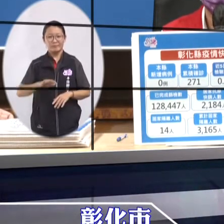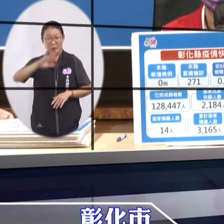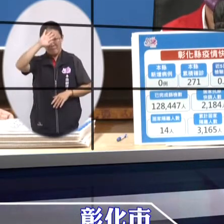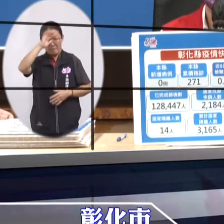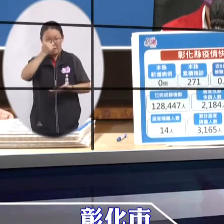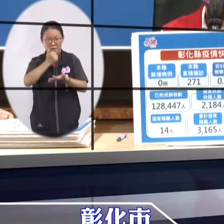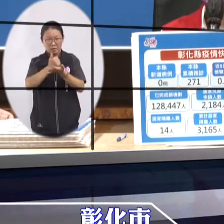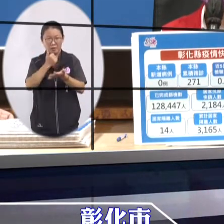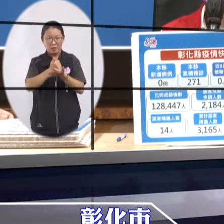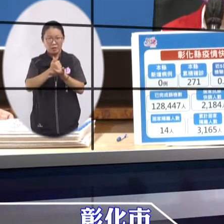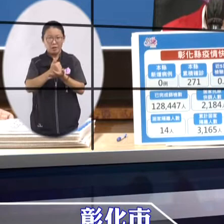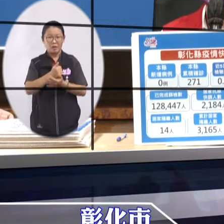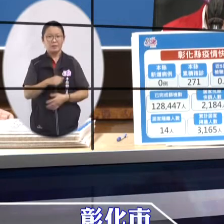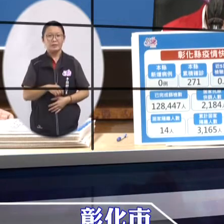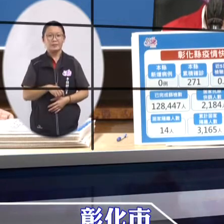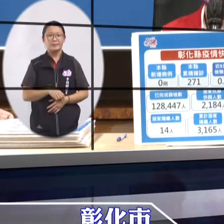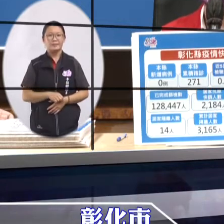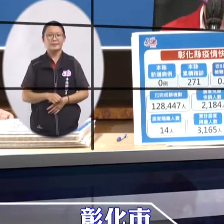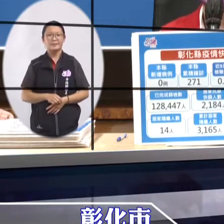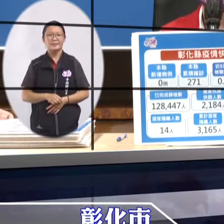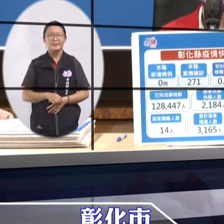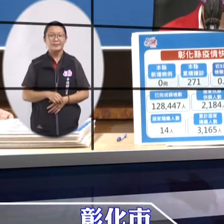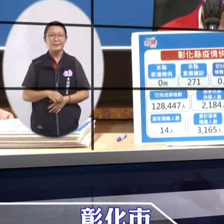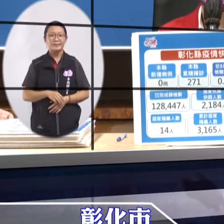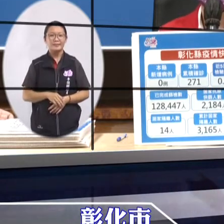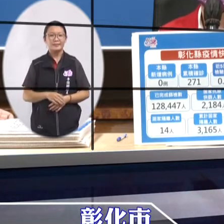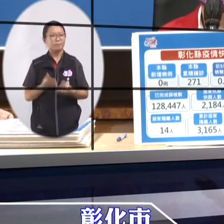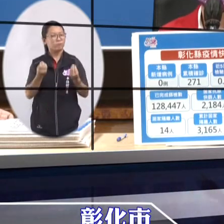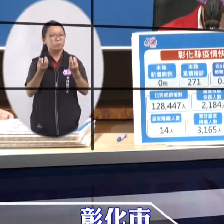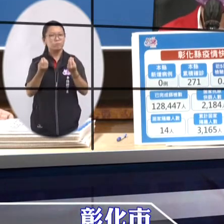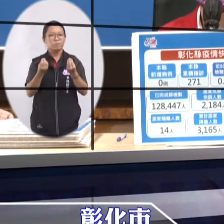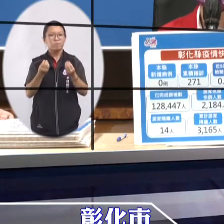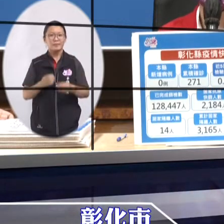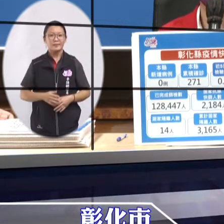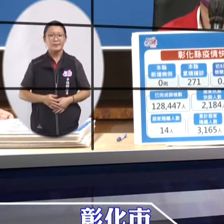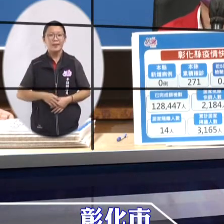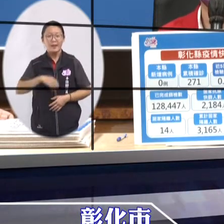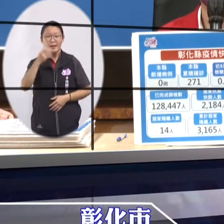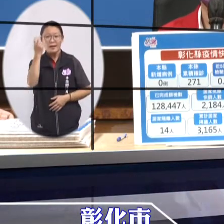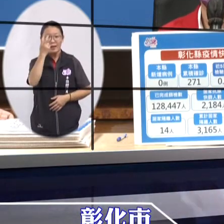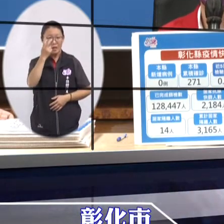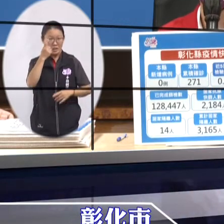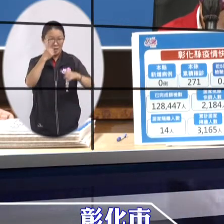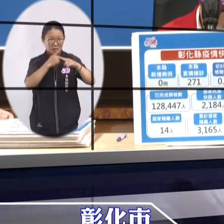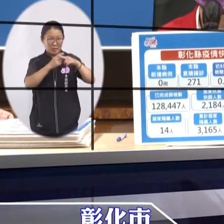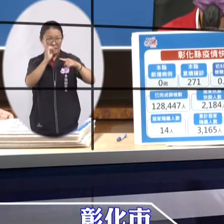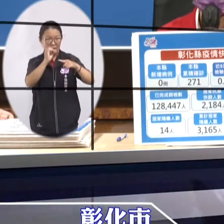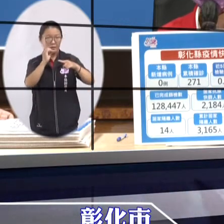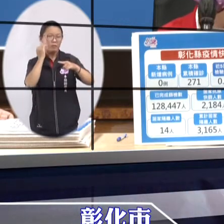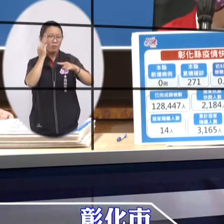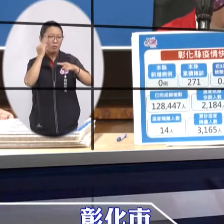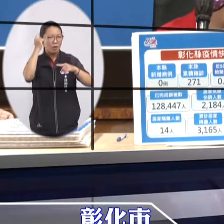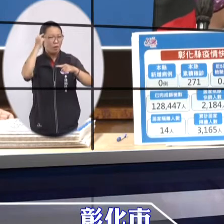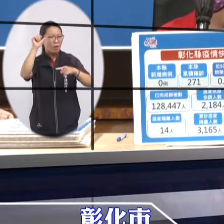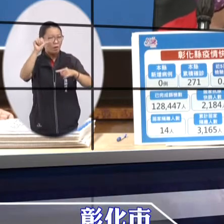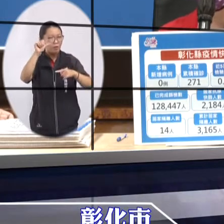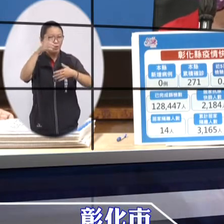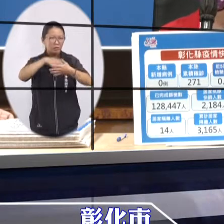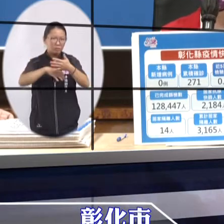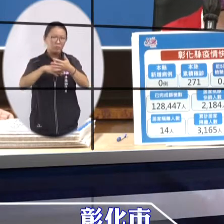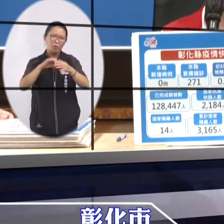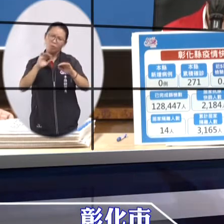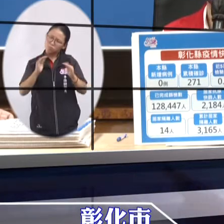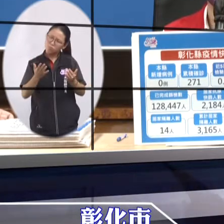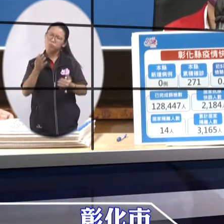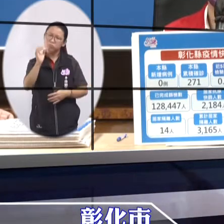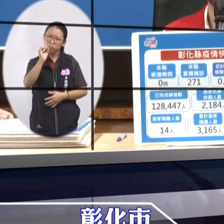批 BNT 嘛，就是辉瑞疫苗嘛，已经到台湾了。针对住预防社甲预防社预约的状况，彰化县疫情灾害